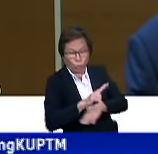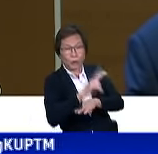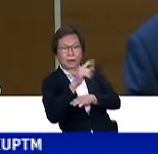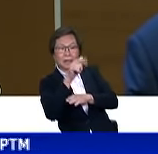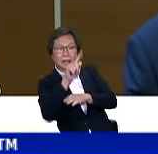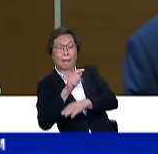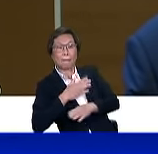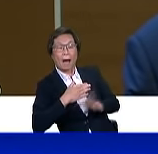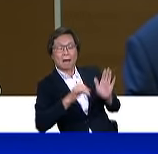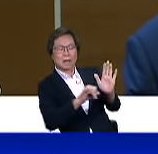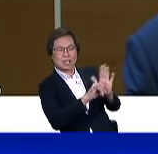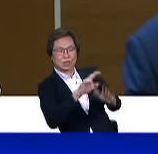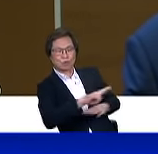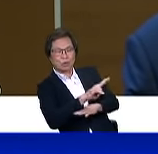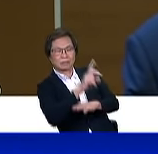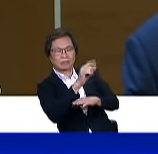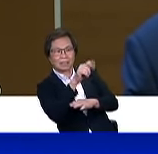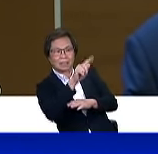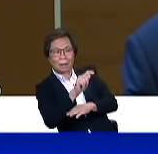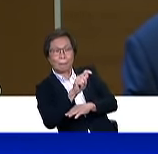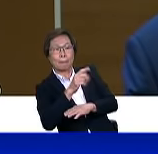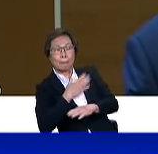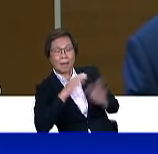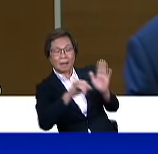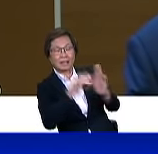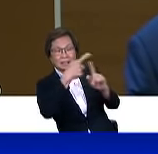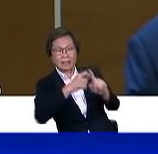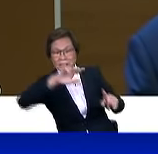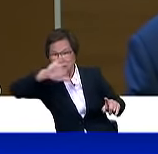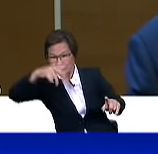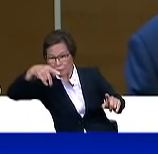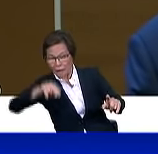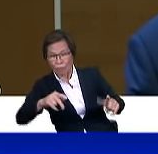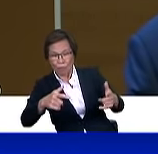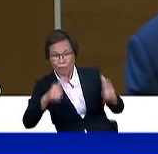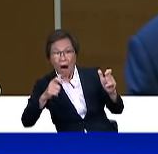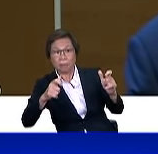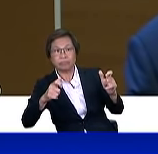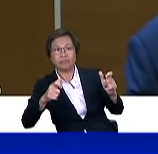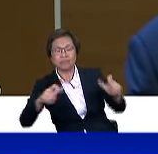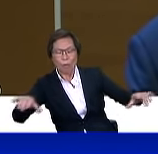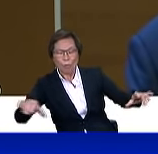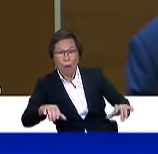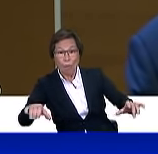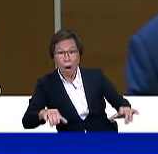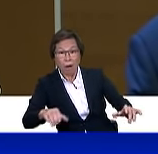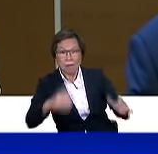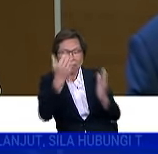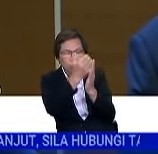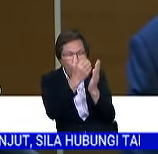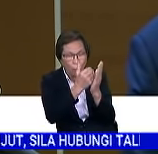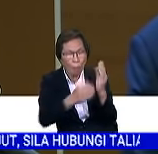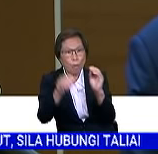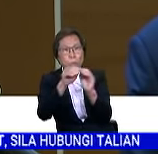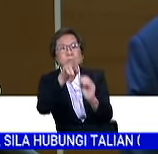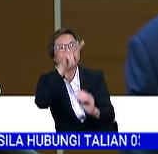My Identity ini daripada JPN segera mengambil langkah yang lebih